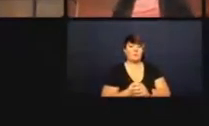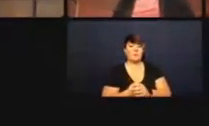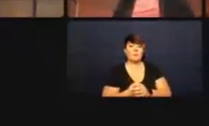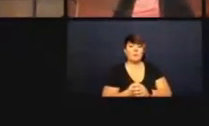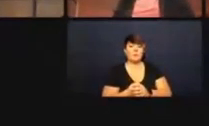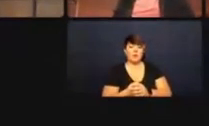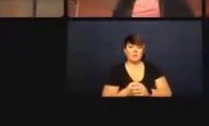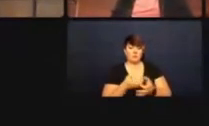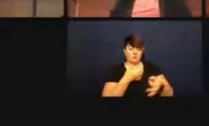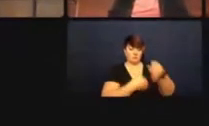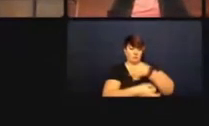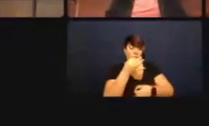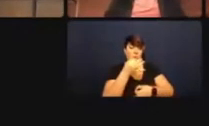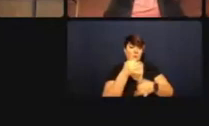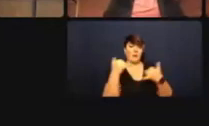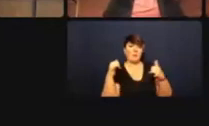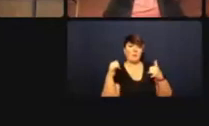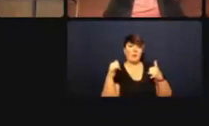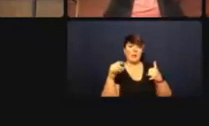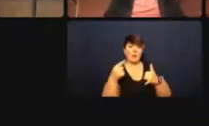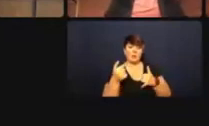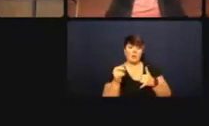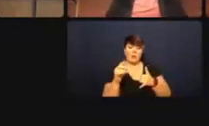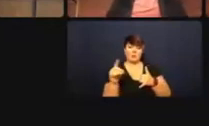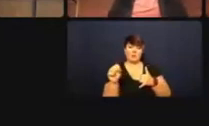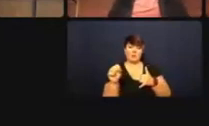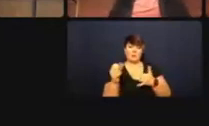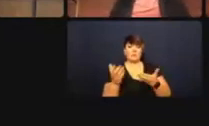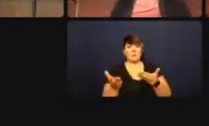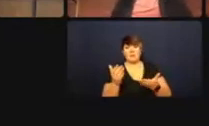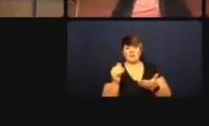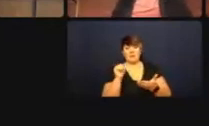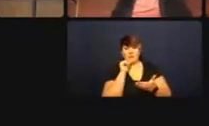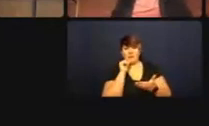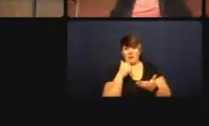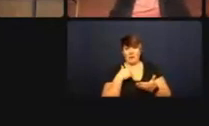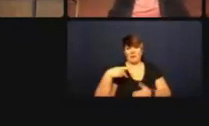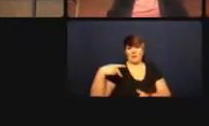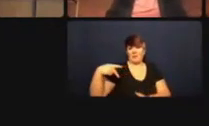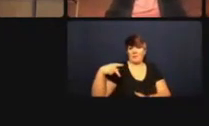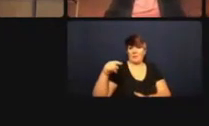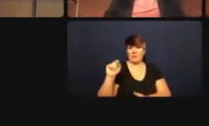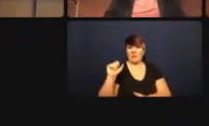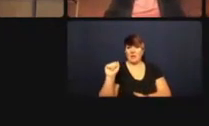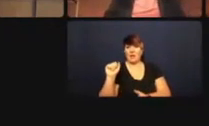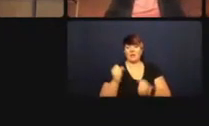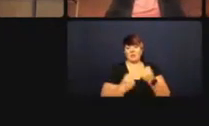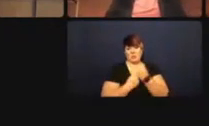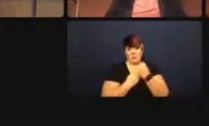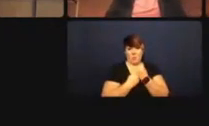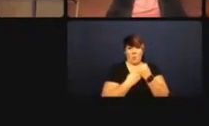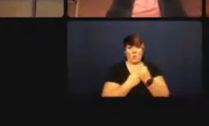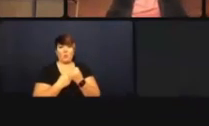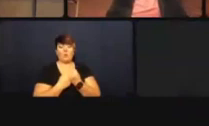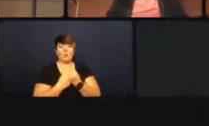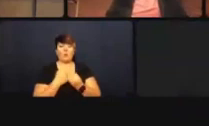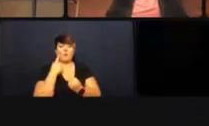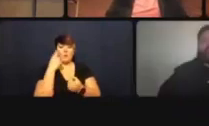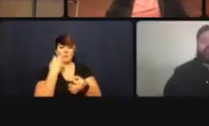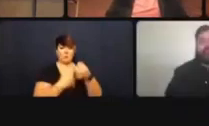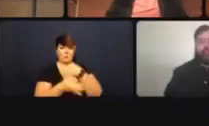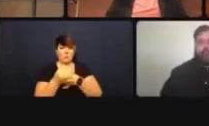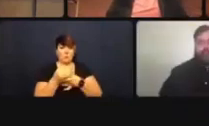Tutazungumzia mambo yanayohusiana na kuboresha uwanja